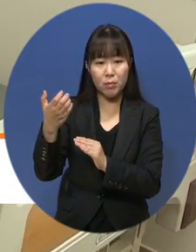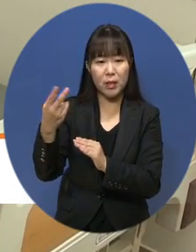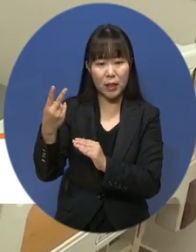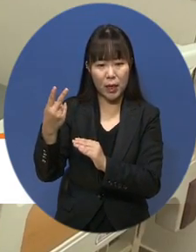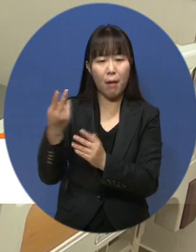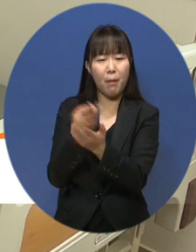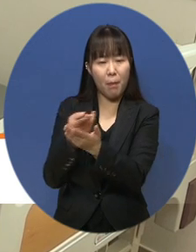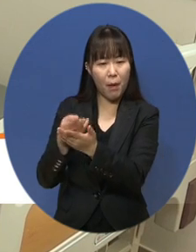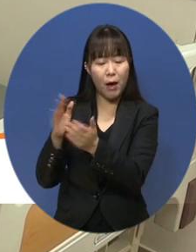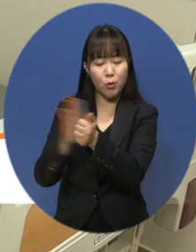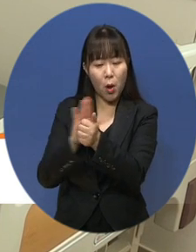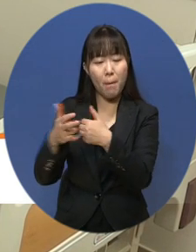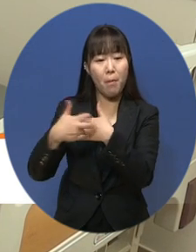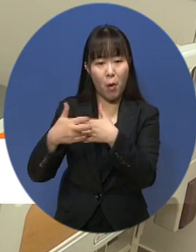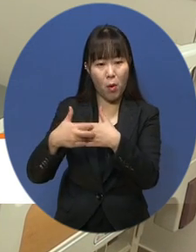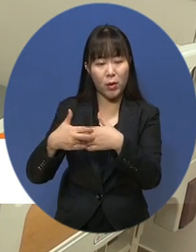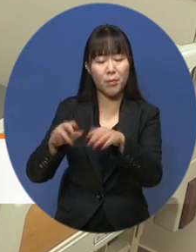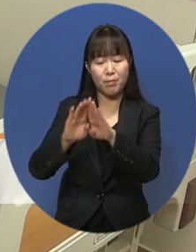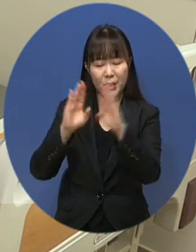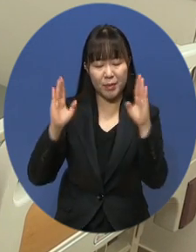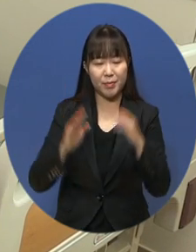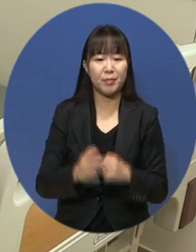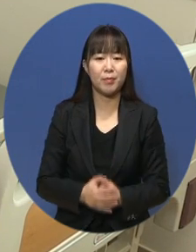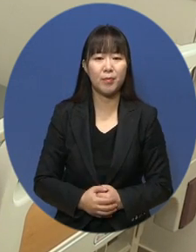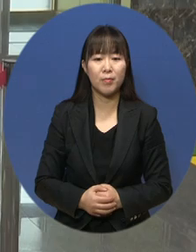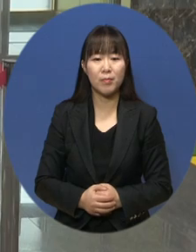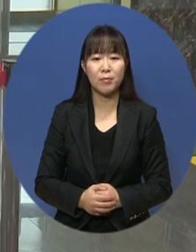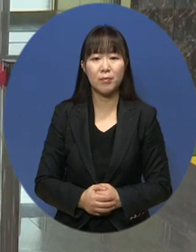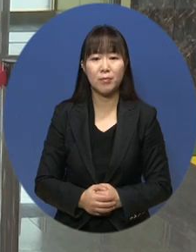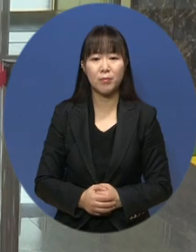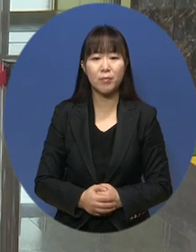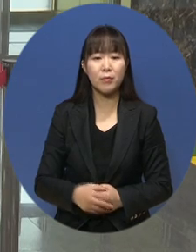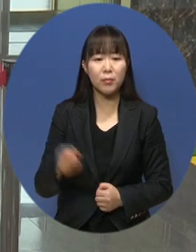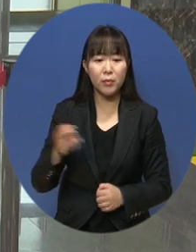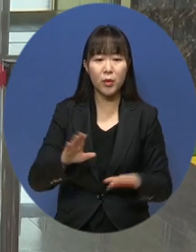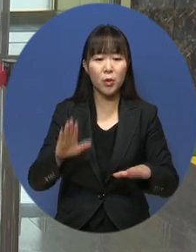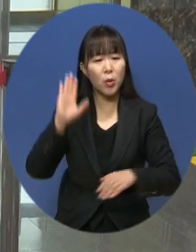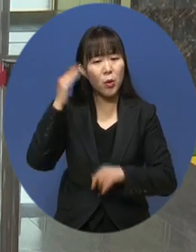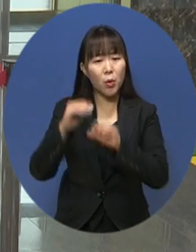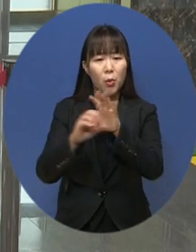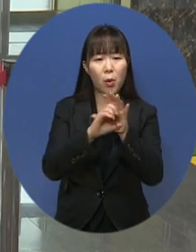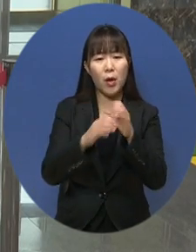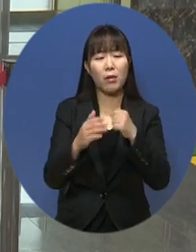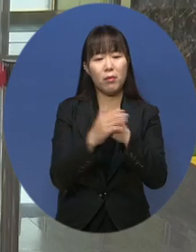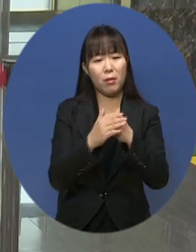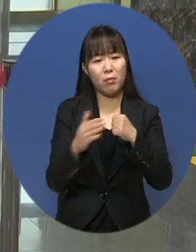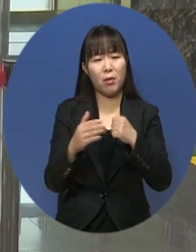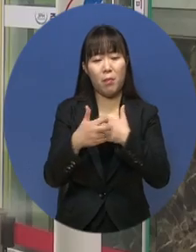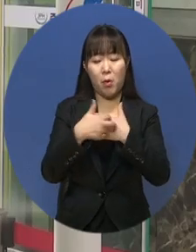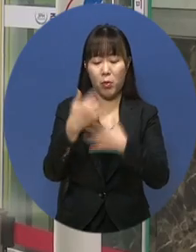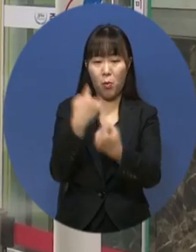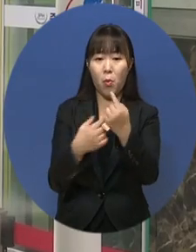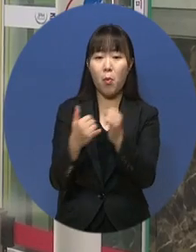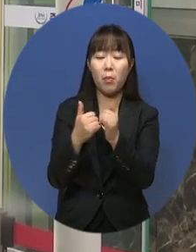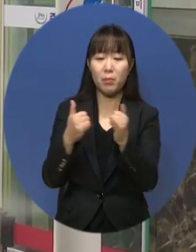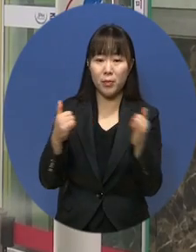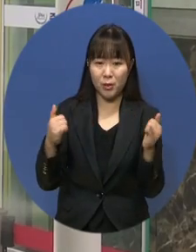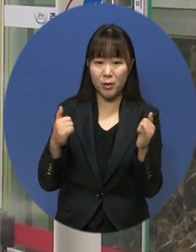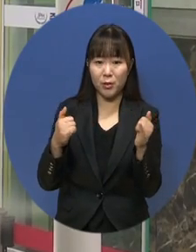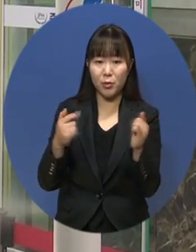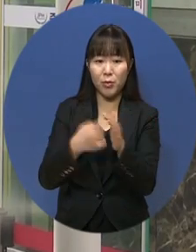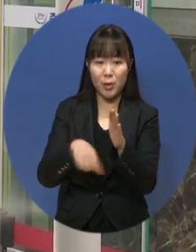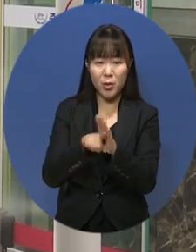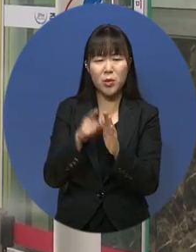병상 증평요양병원을 개원했습니다. 또한 요즘 코로나로 인해 병원에 오는